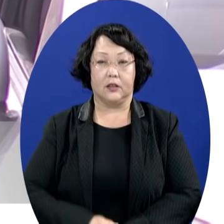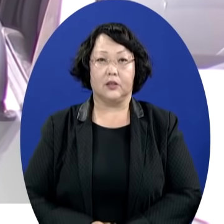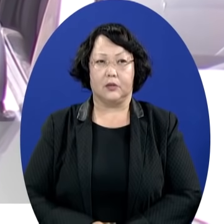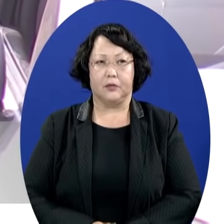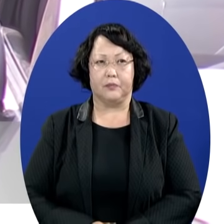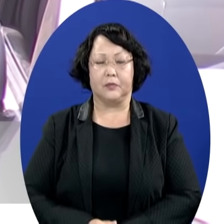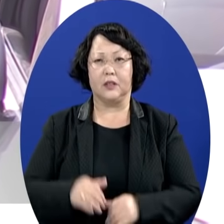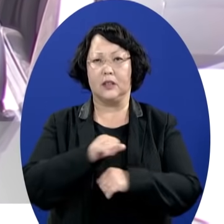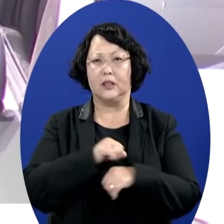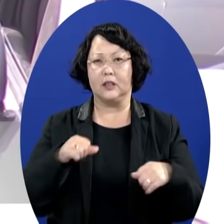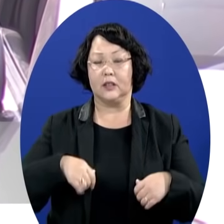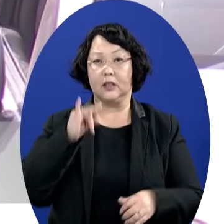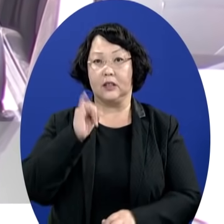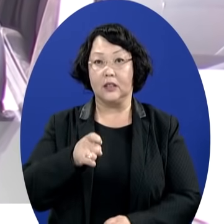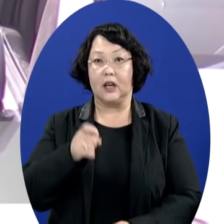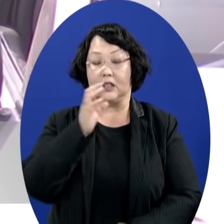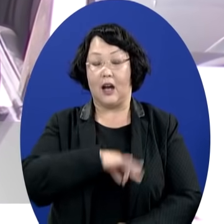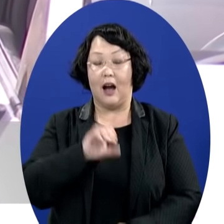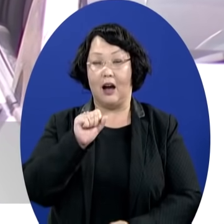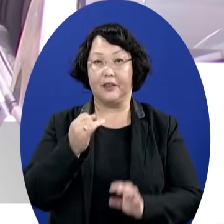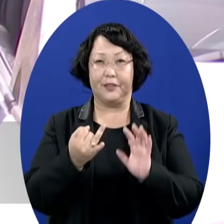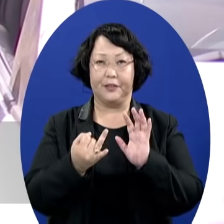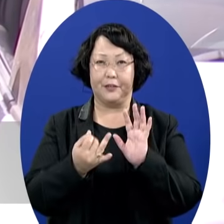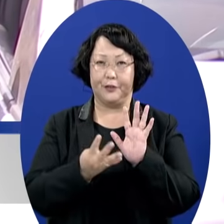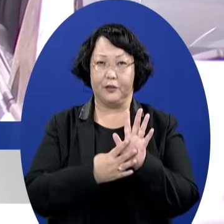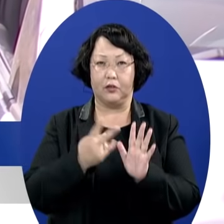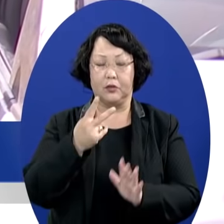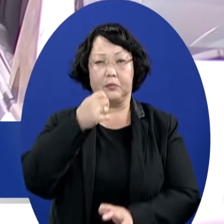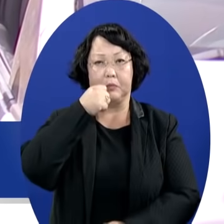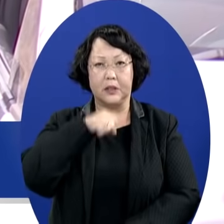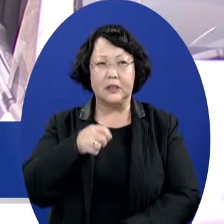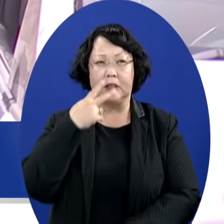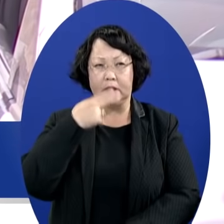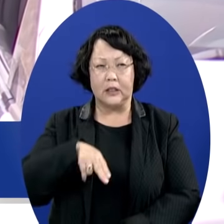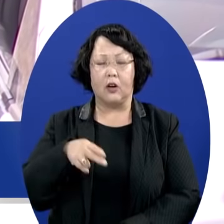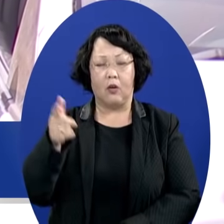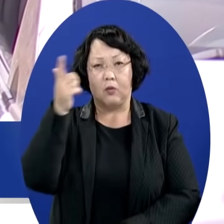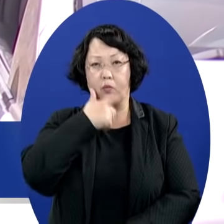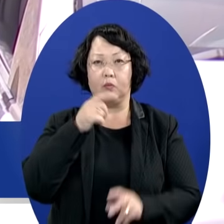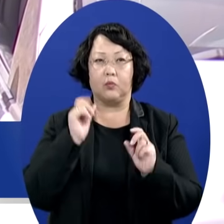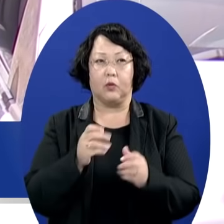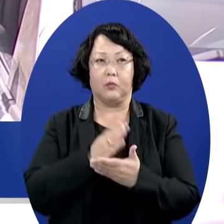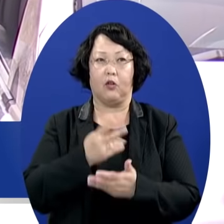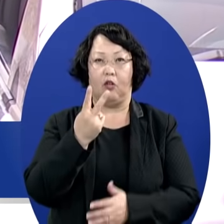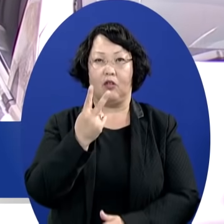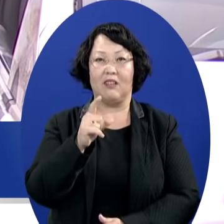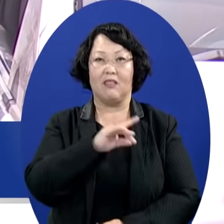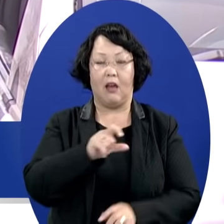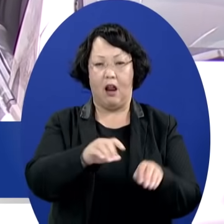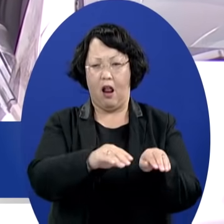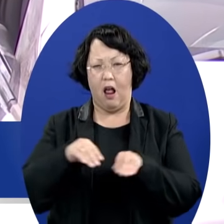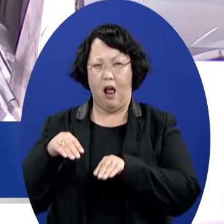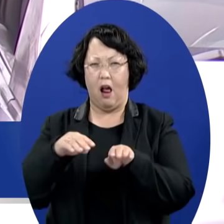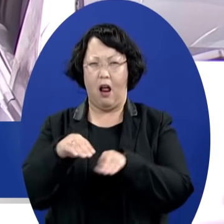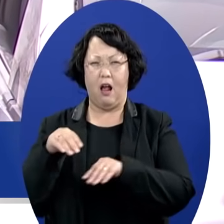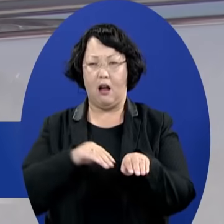За иргэдийн төвөөмөл хэрэгэлдэг А 92 шатхууны хомсдол үүсч нөхцөл байдал ямар байгааг үзэж тавих харж байна. Хоёр игнэ болж жолоочд шатхуун